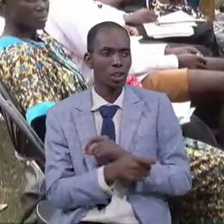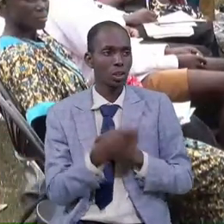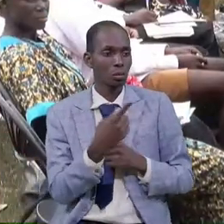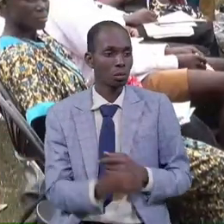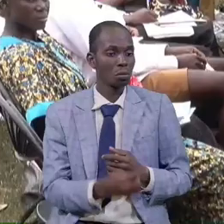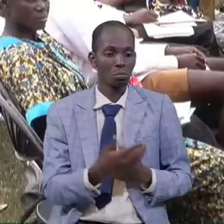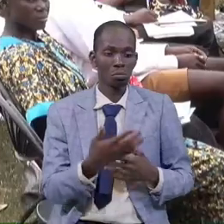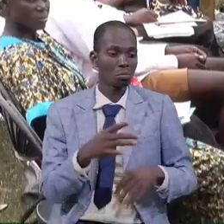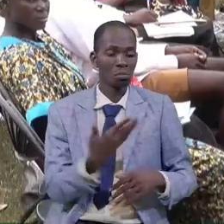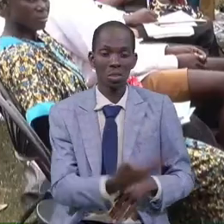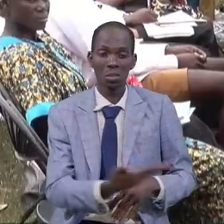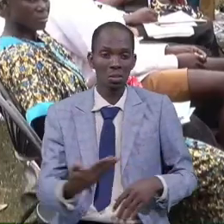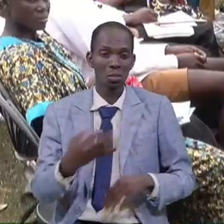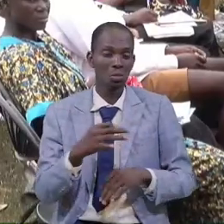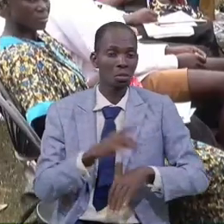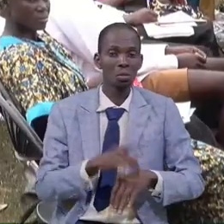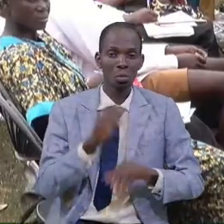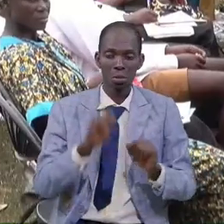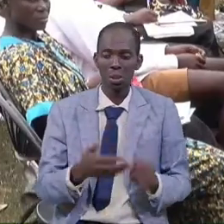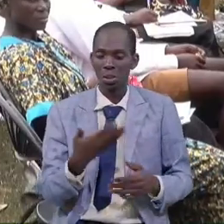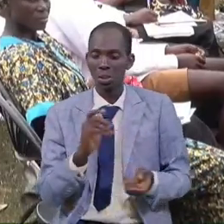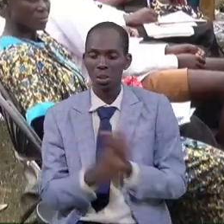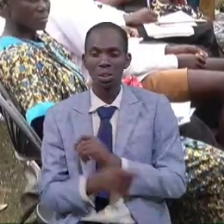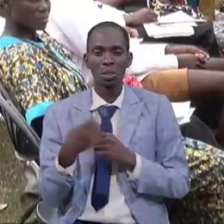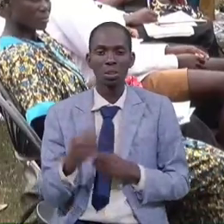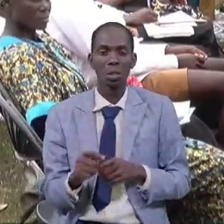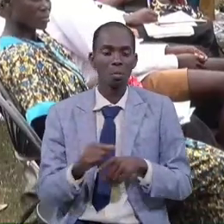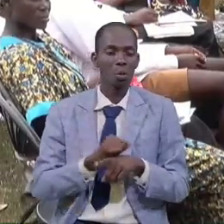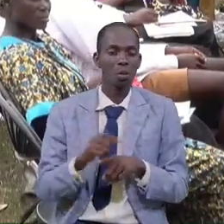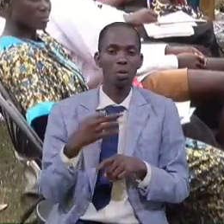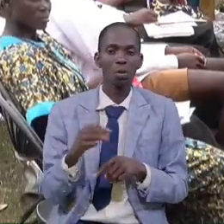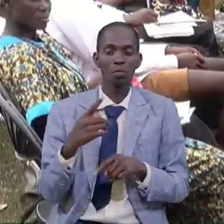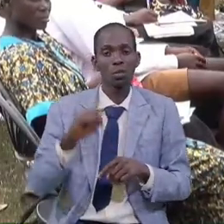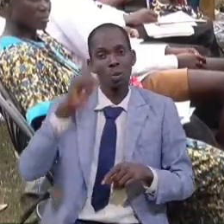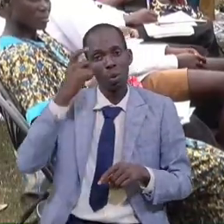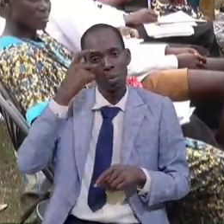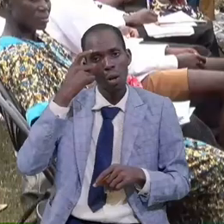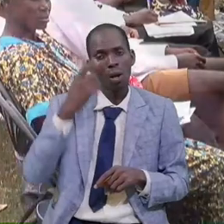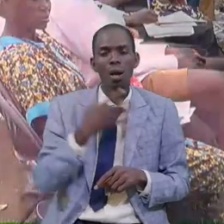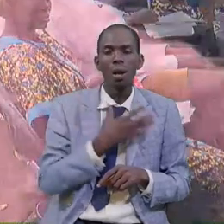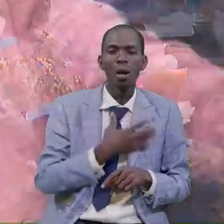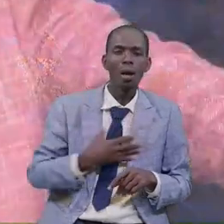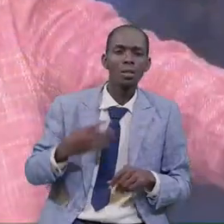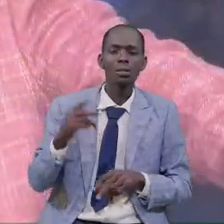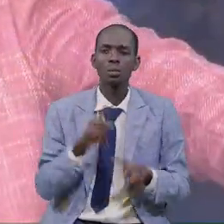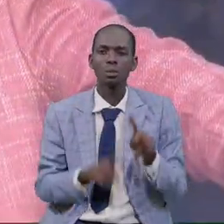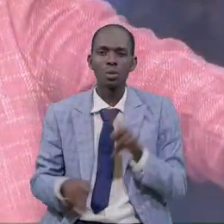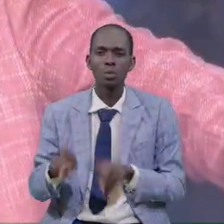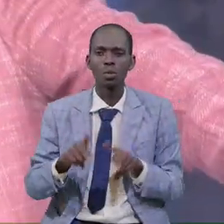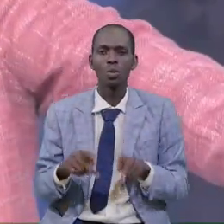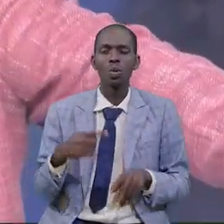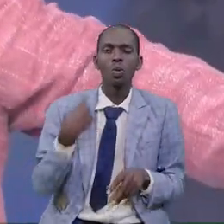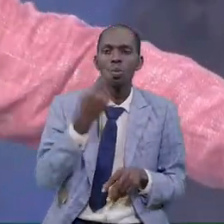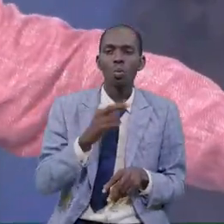change les systèmes, et ceux qui utilisent les infrastructures ne sont pas changés,